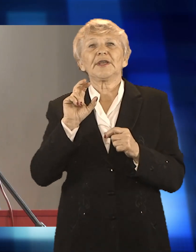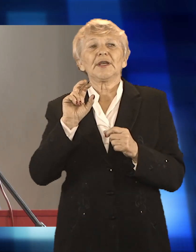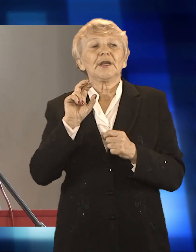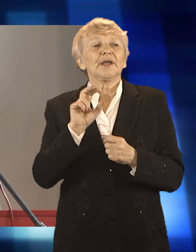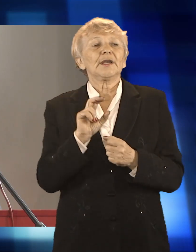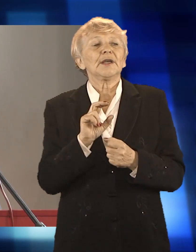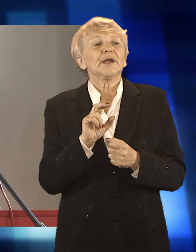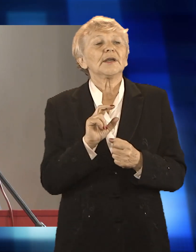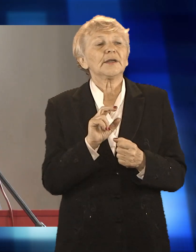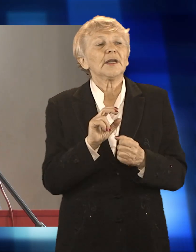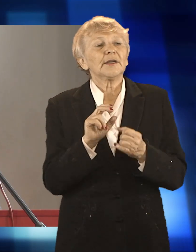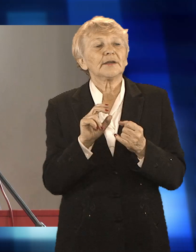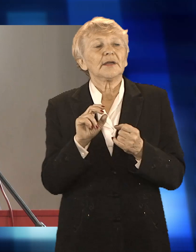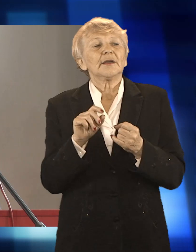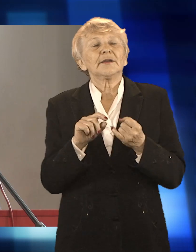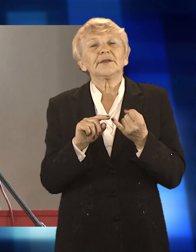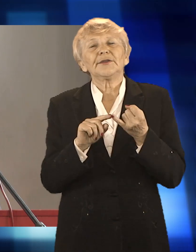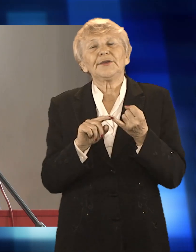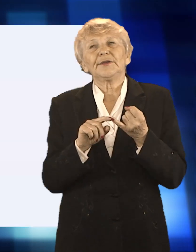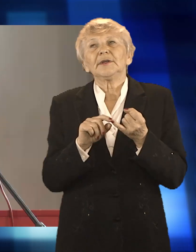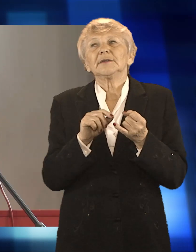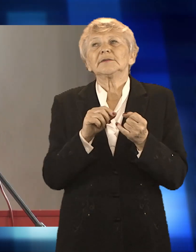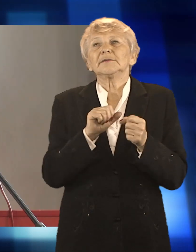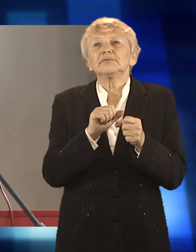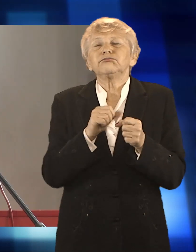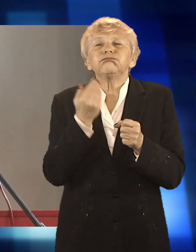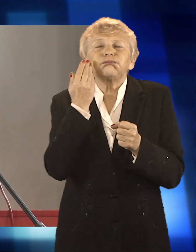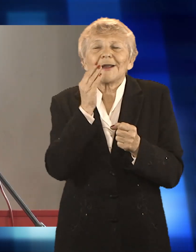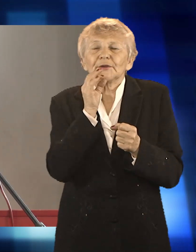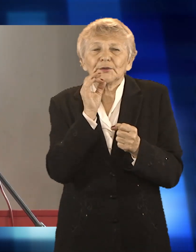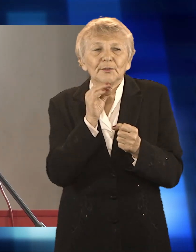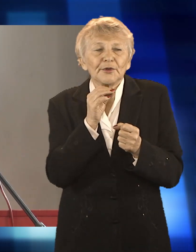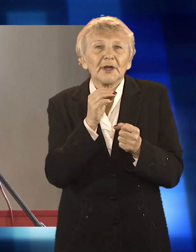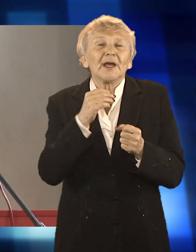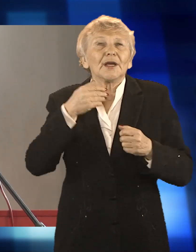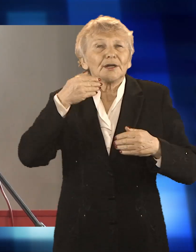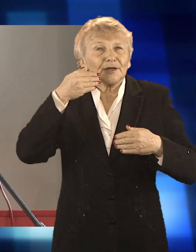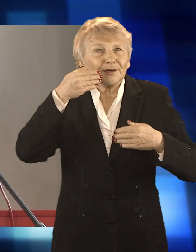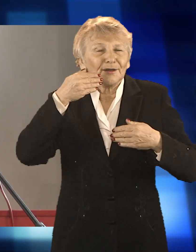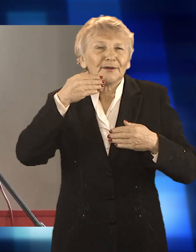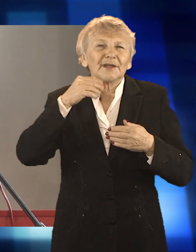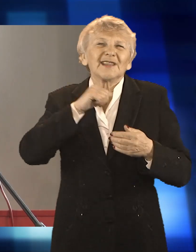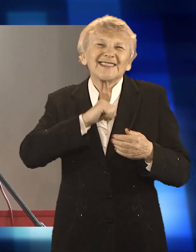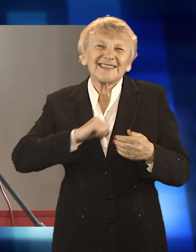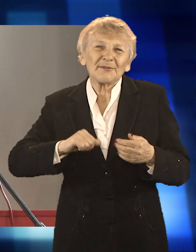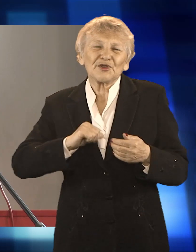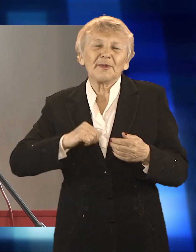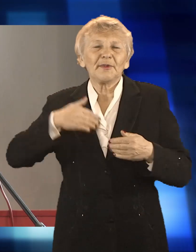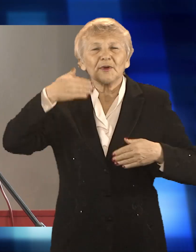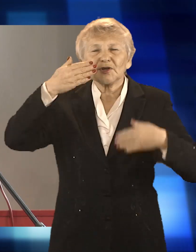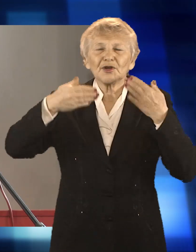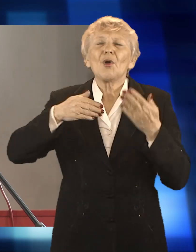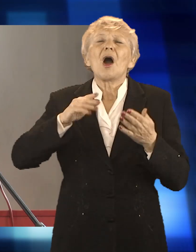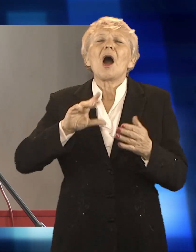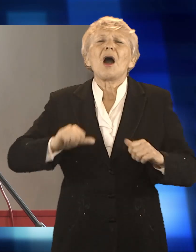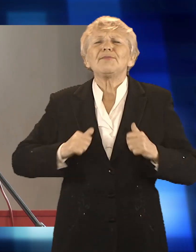merytoryczny, chęć współpracy z wszystkimi prokuratorami. I mówiąc bardzo ogólnie, ale bardzo pozytywnie, życzyłbym sobie, aby